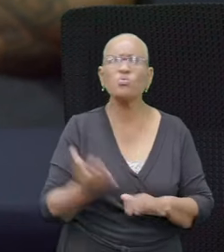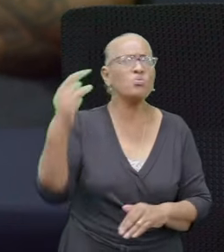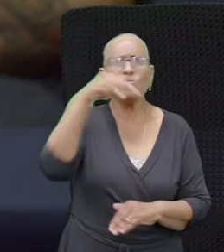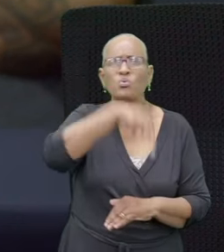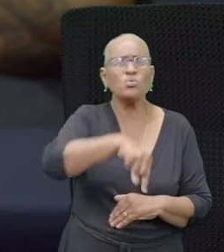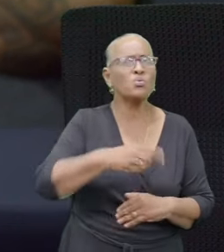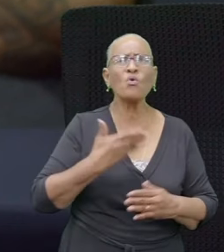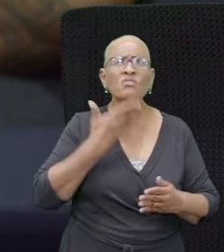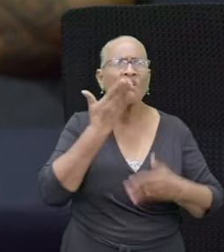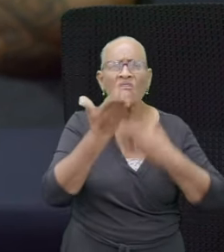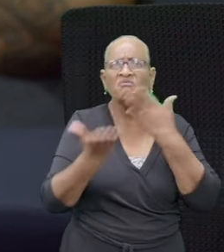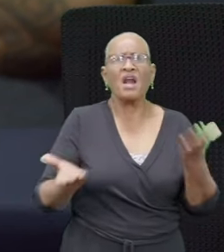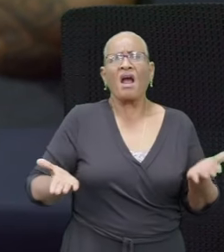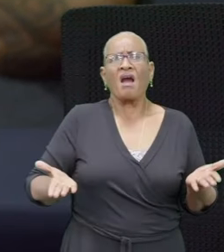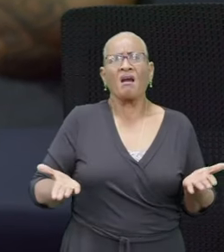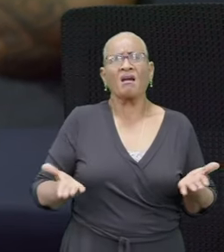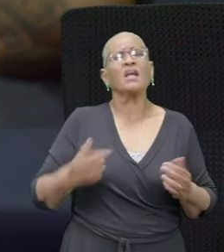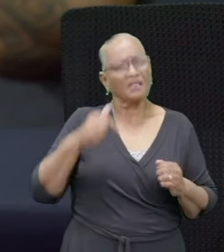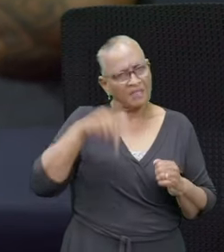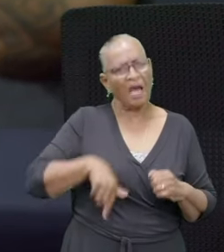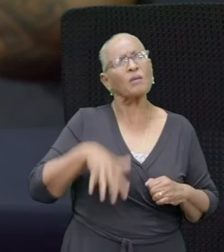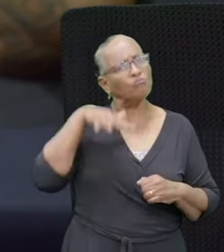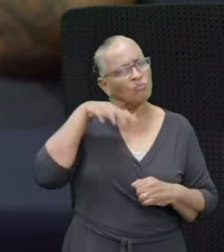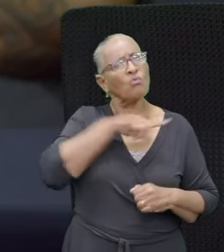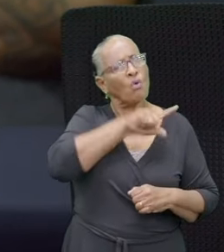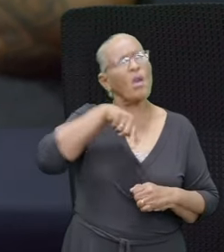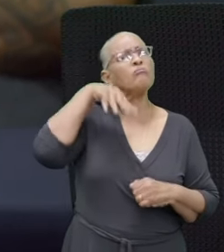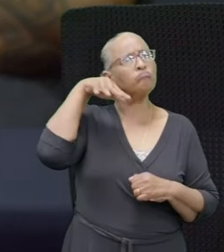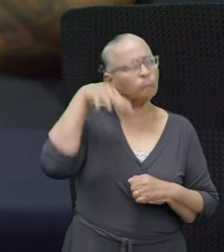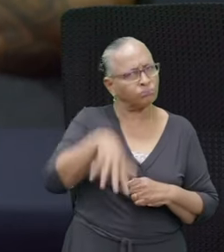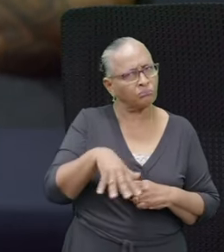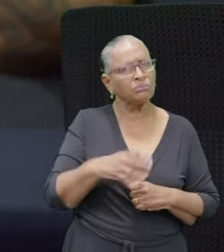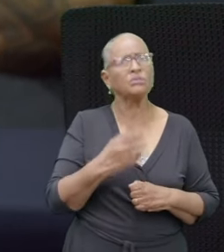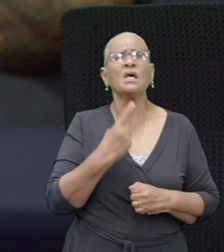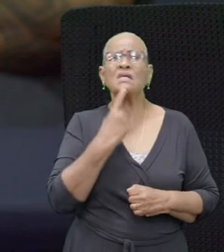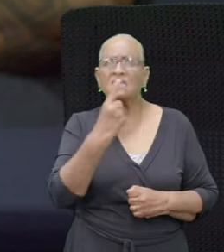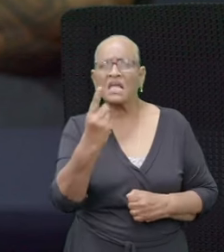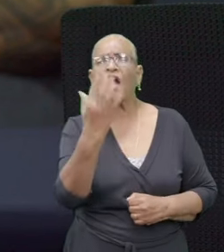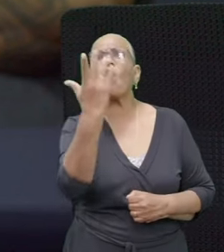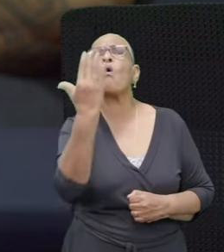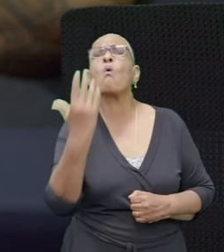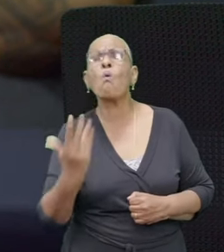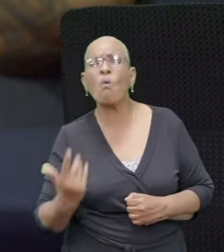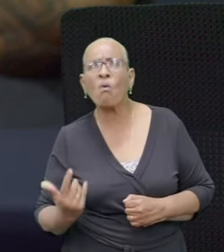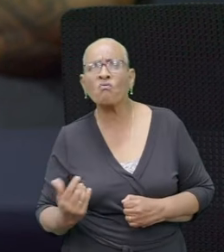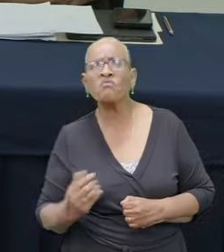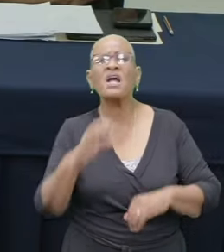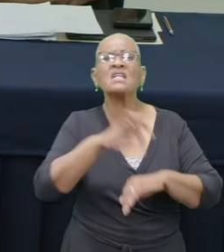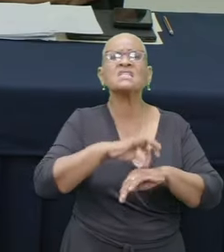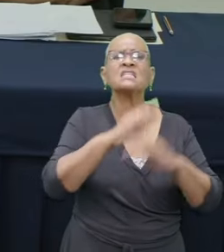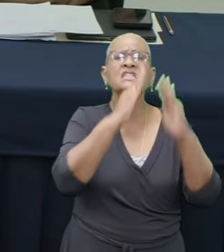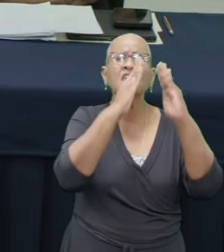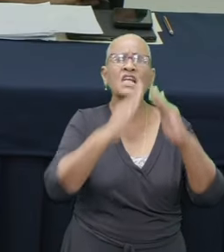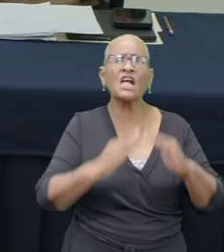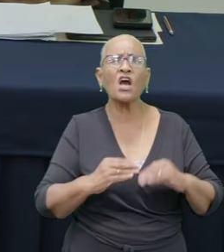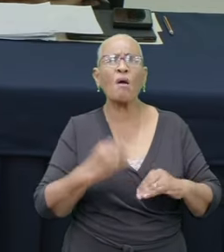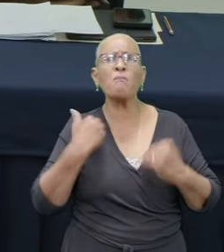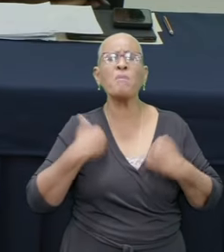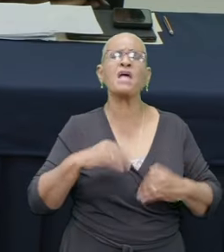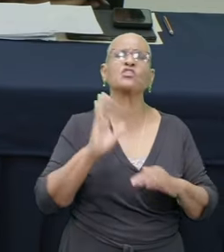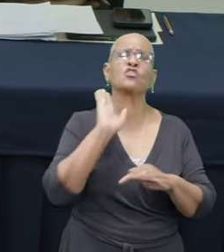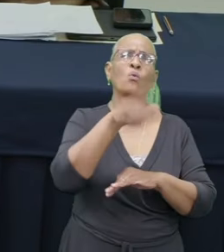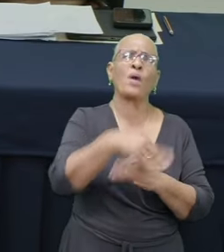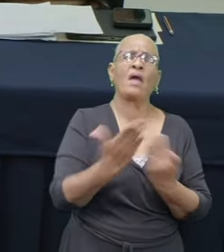hier om wat data te presenteren. En dan ziet u ook, wat zijn de gevoeligheden, waar zijn de kwetsbare afdelingen,